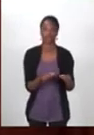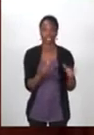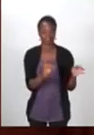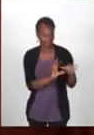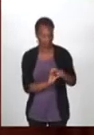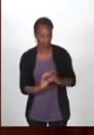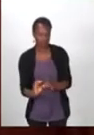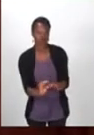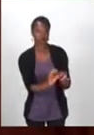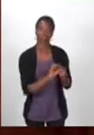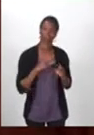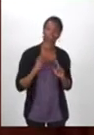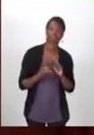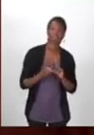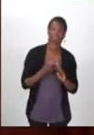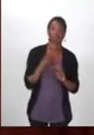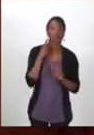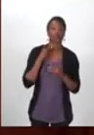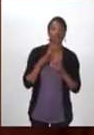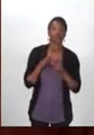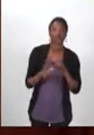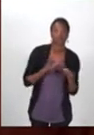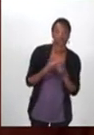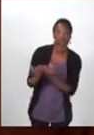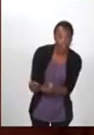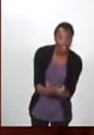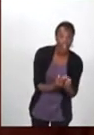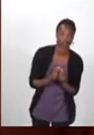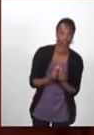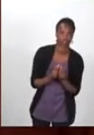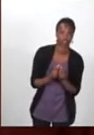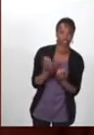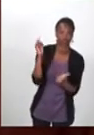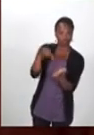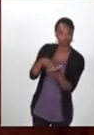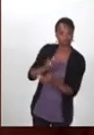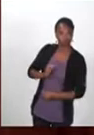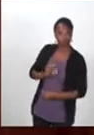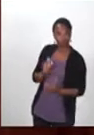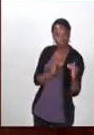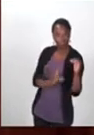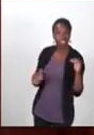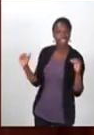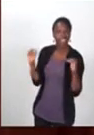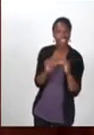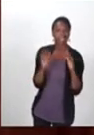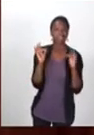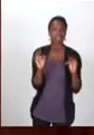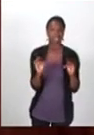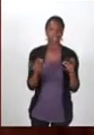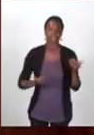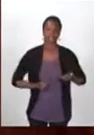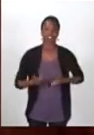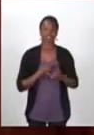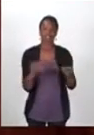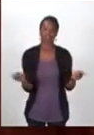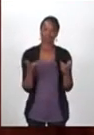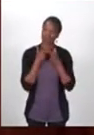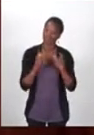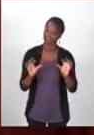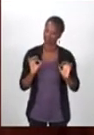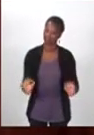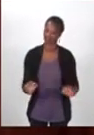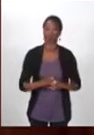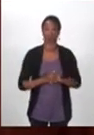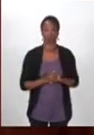solidarité essentiel pour garantir aux habitantes et habitants bordelais l'égalité d'accès aux services publics. Nous